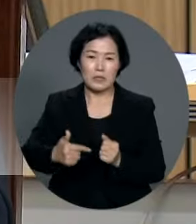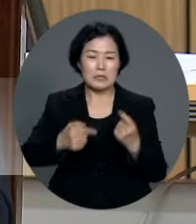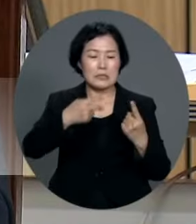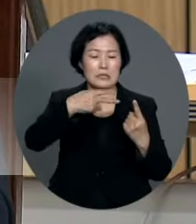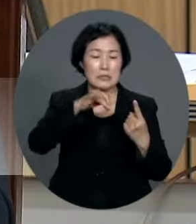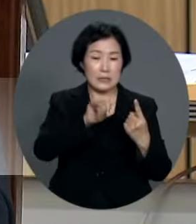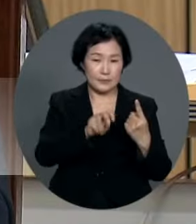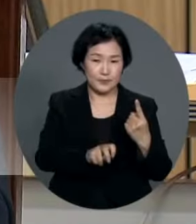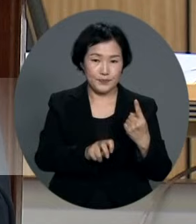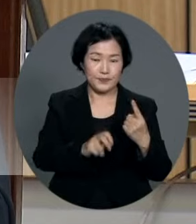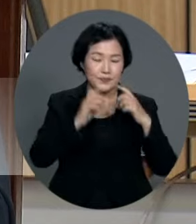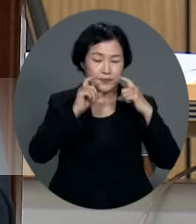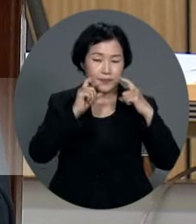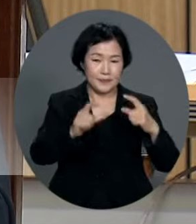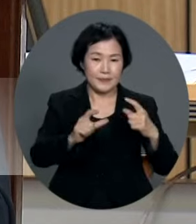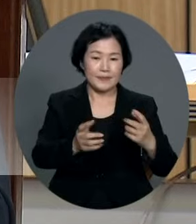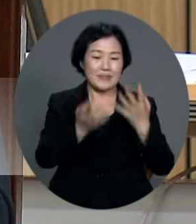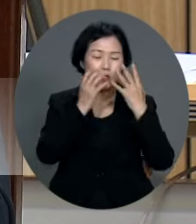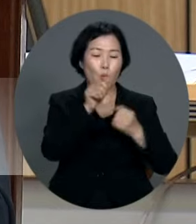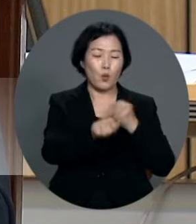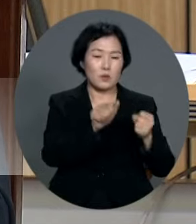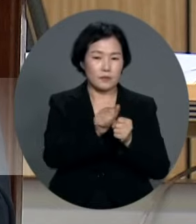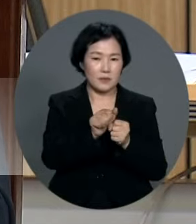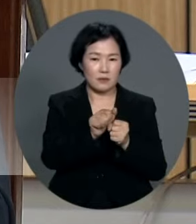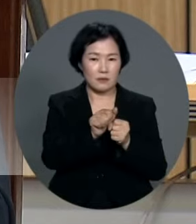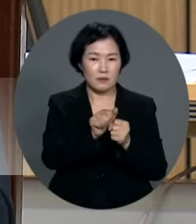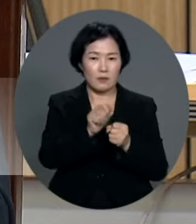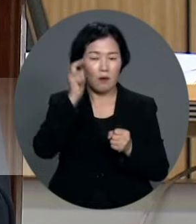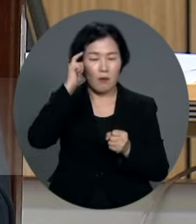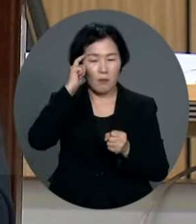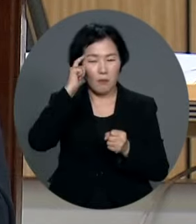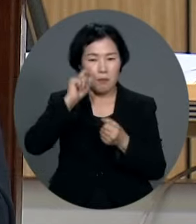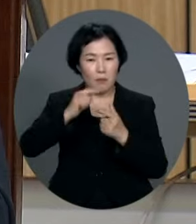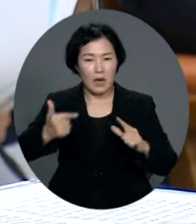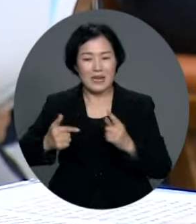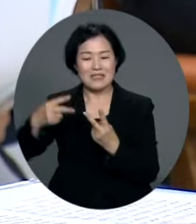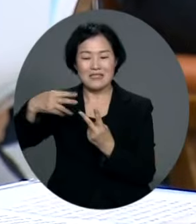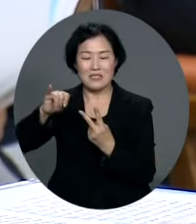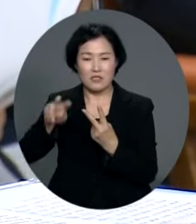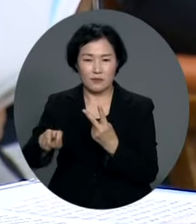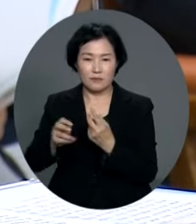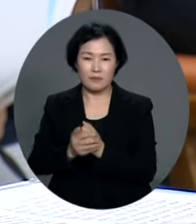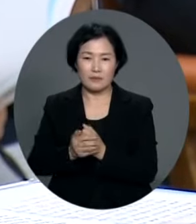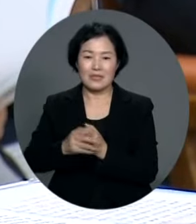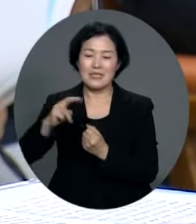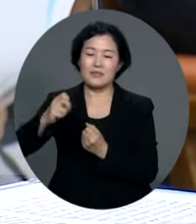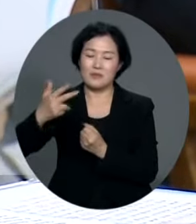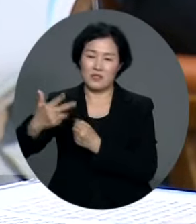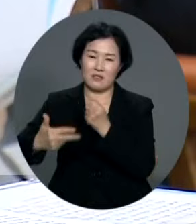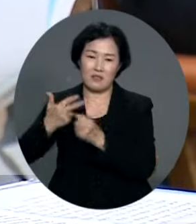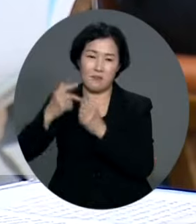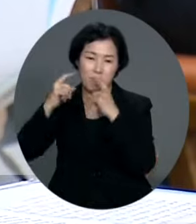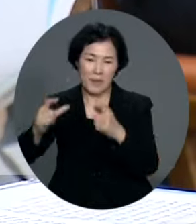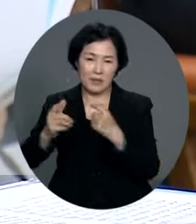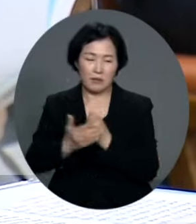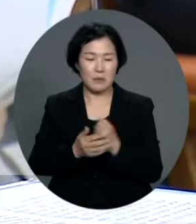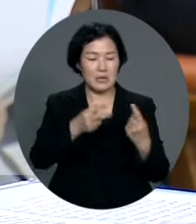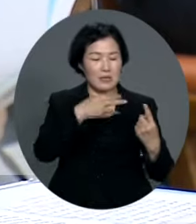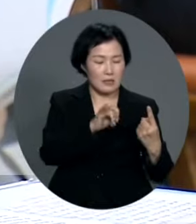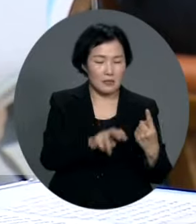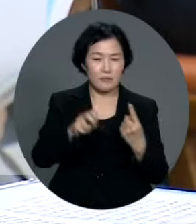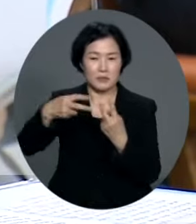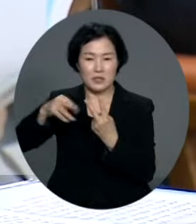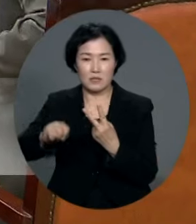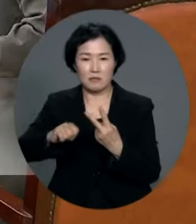선고했지만 2심은 징역 27년으로 반토막으로 감형했습니다. 이런 1, 2심 간 고무줄 양형이